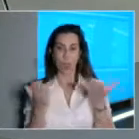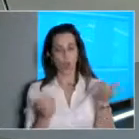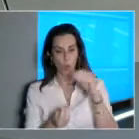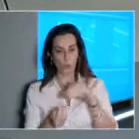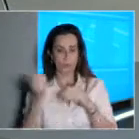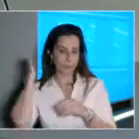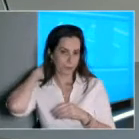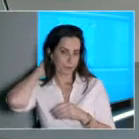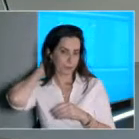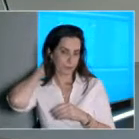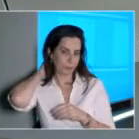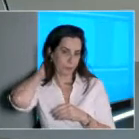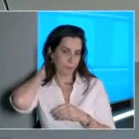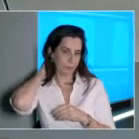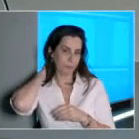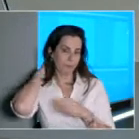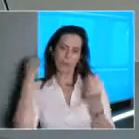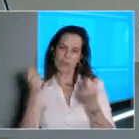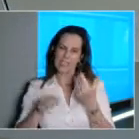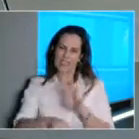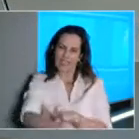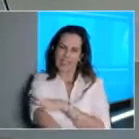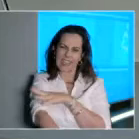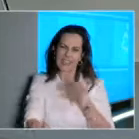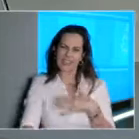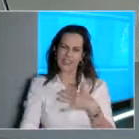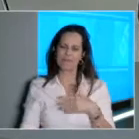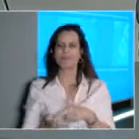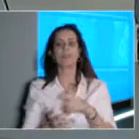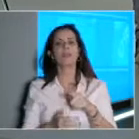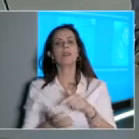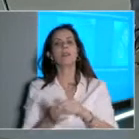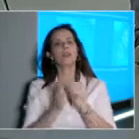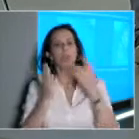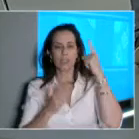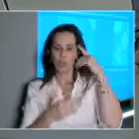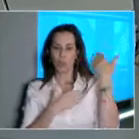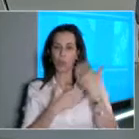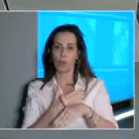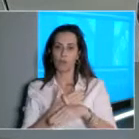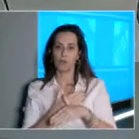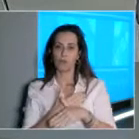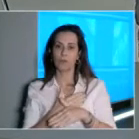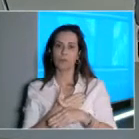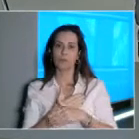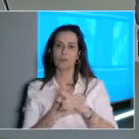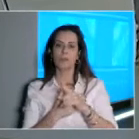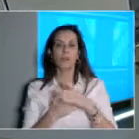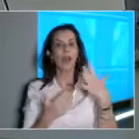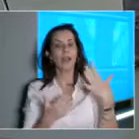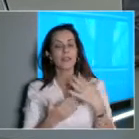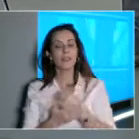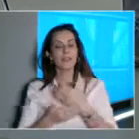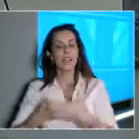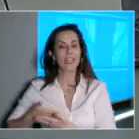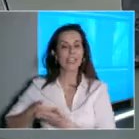הבוקר. כותרת מרגשת, צריך לומר, סיפור מרגש שמביא מתן צורי. הכותרת שלו, הניצחון